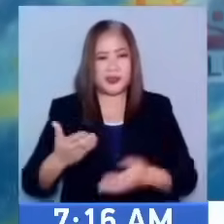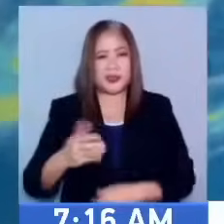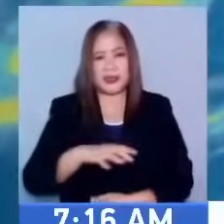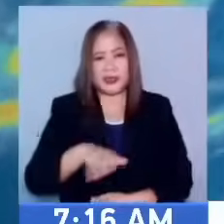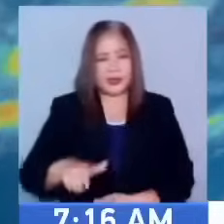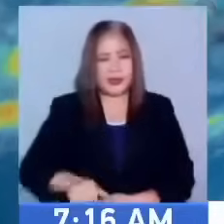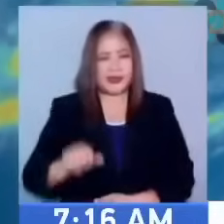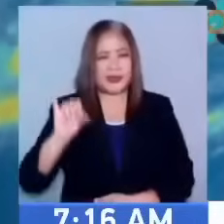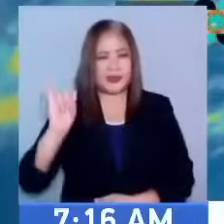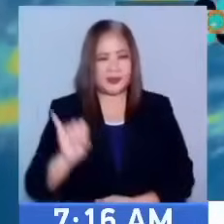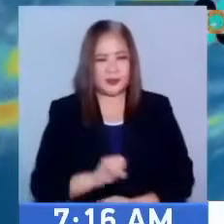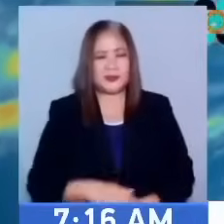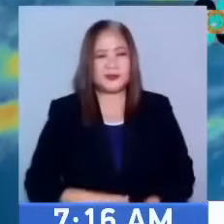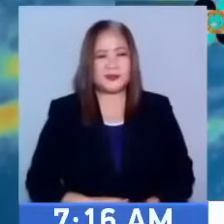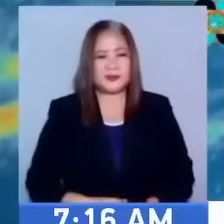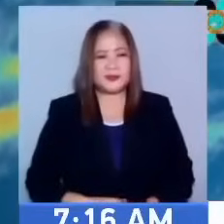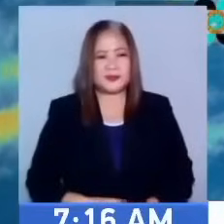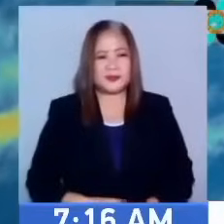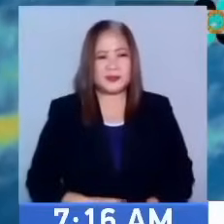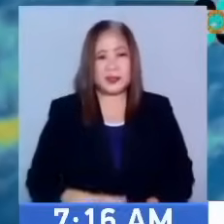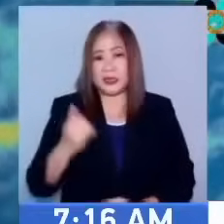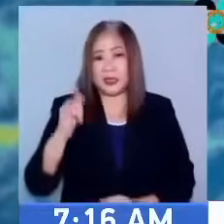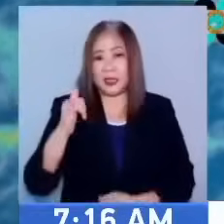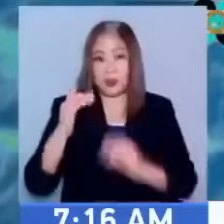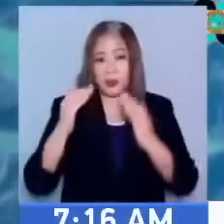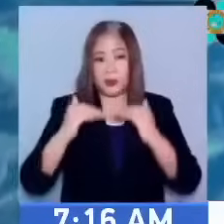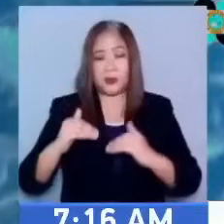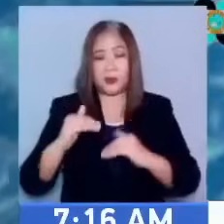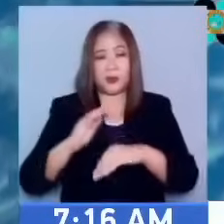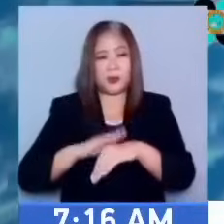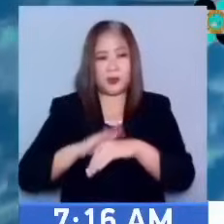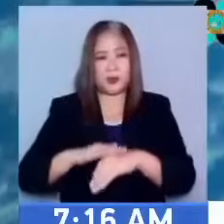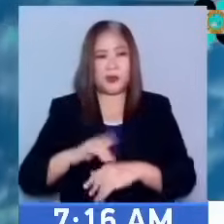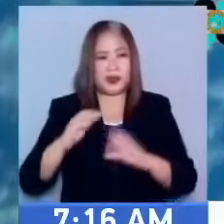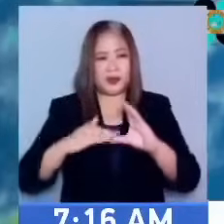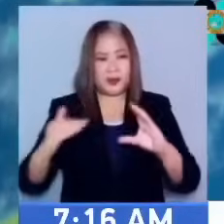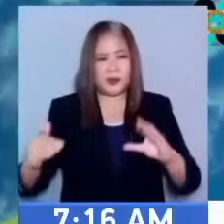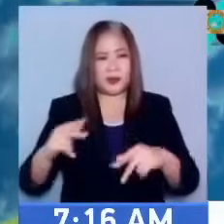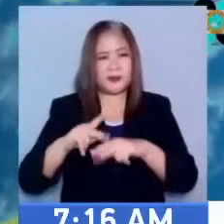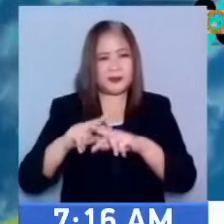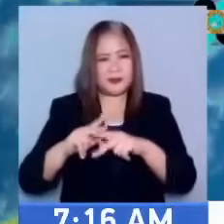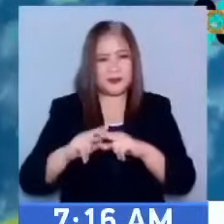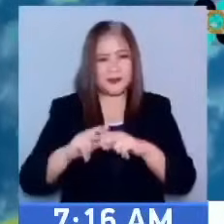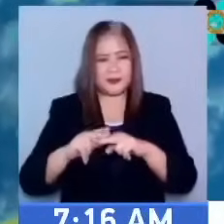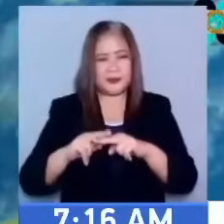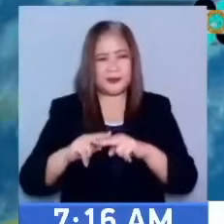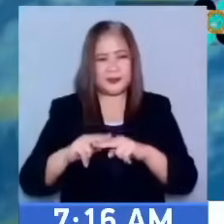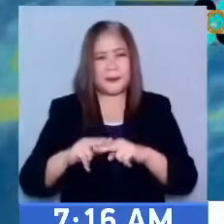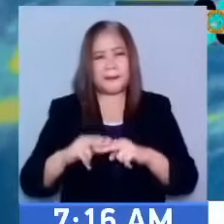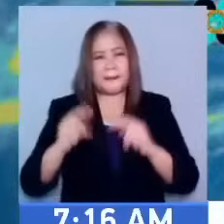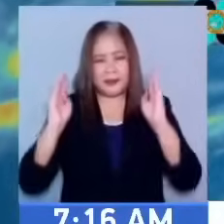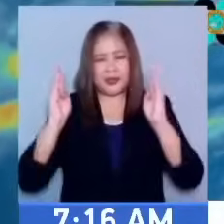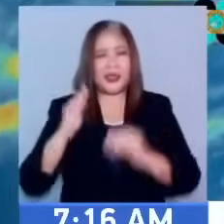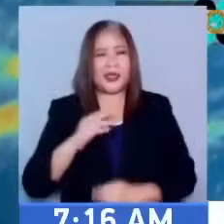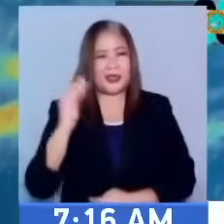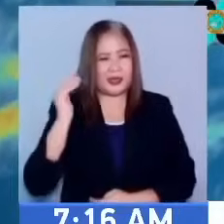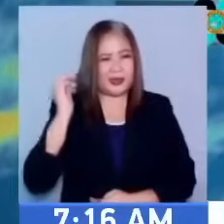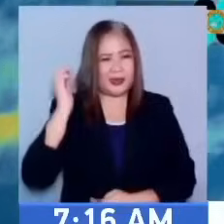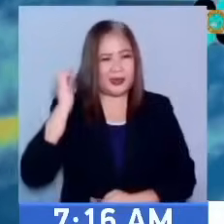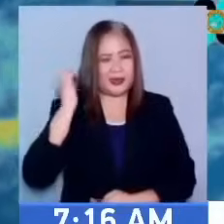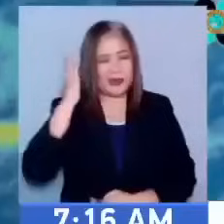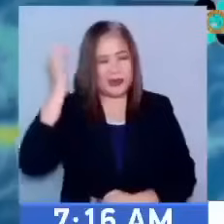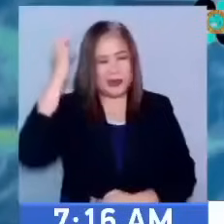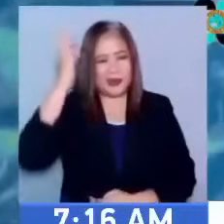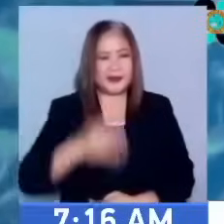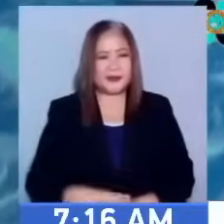naman ang yellow rainfall warning sa La Union, Pangasinan, Benguet at Kalinga. Pinaalerto po ang mga residente mula sa banta ng baha o kaya